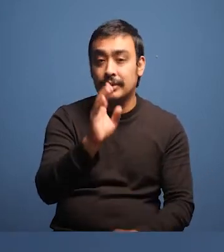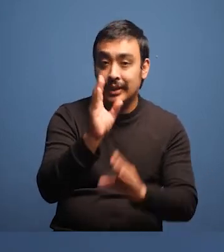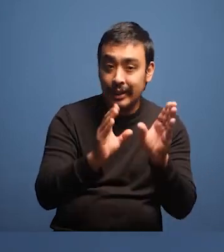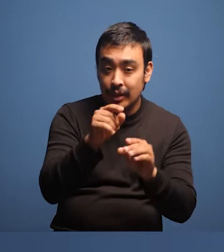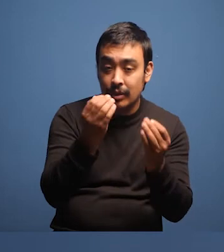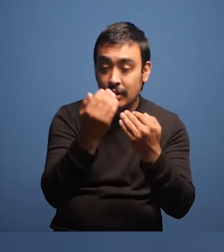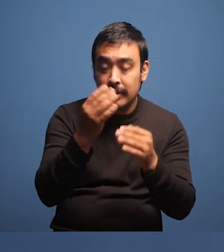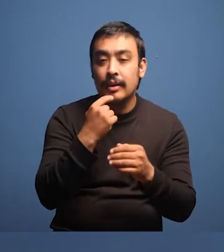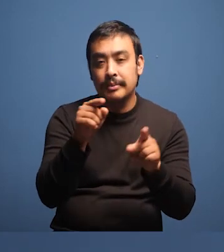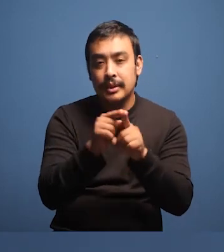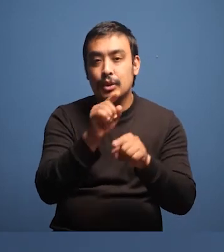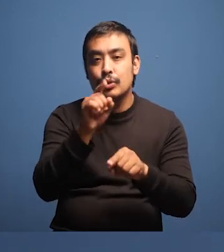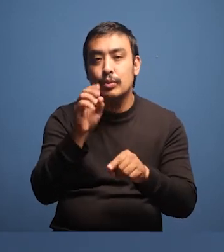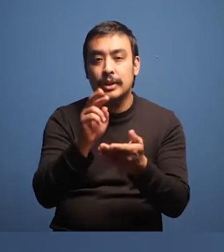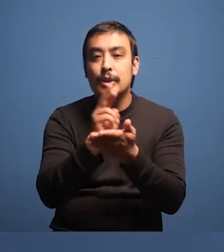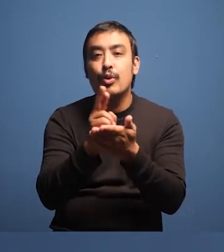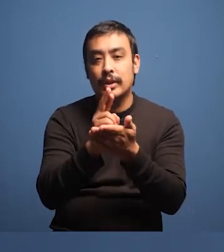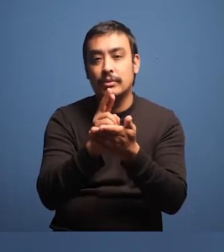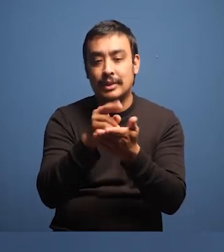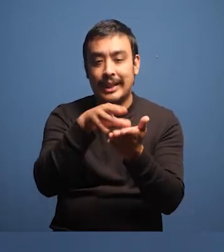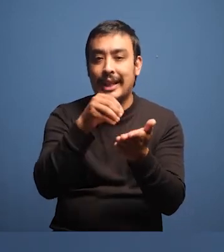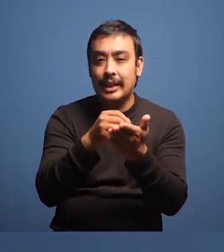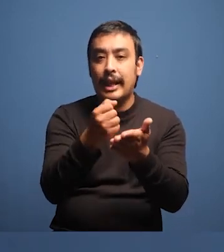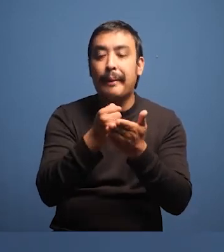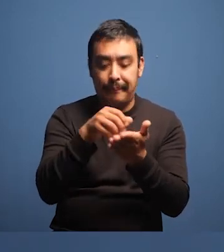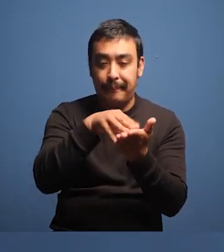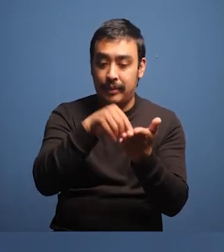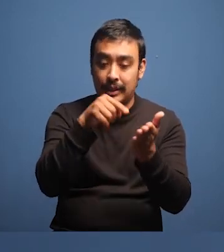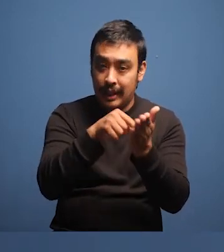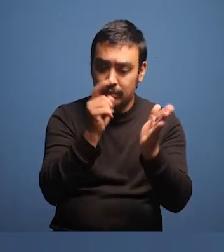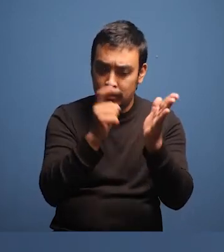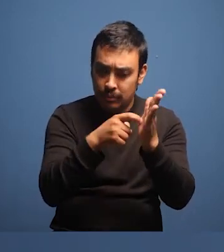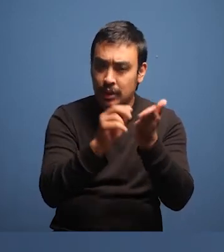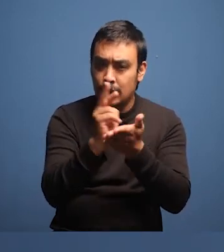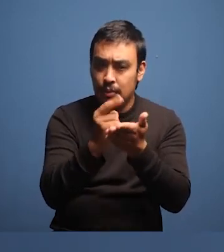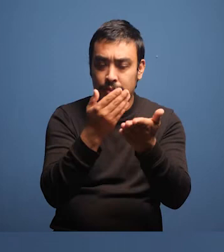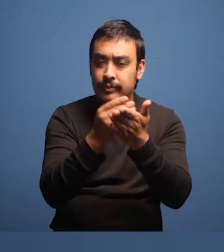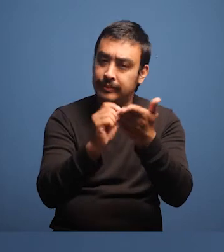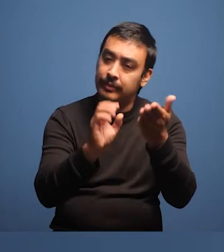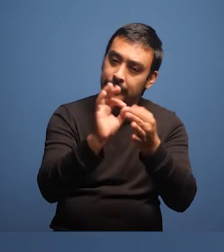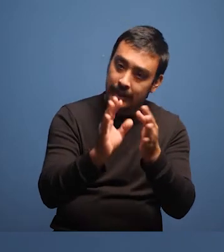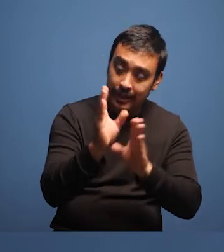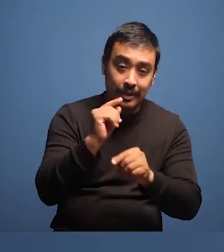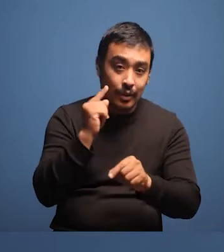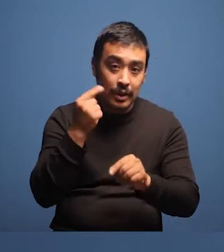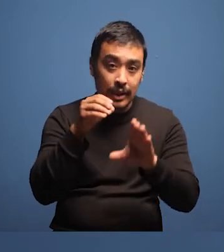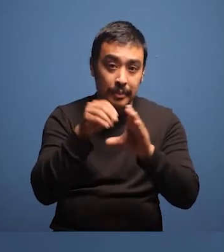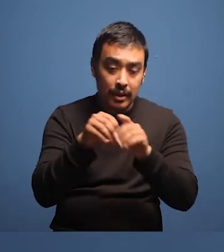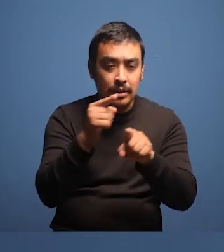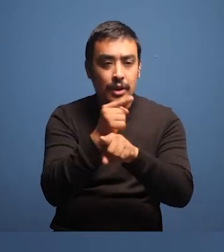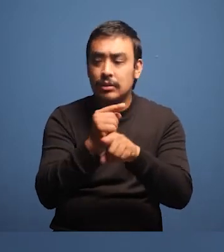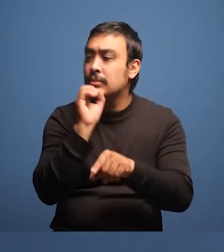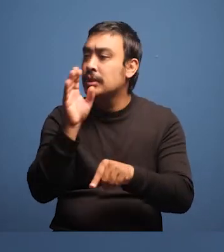गर्दा पनि भएन भने जुमको पनि रिपोर्टिङ सेन्टर छ हेल्प सेन्टर भनेर त्यहाँ गएर तपाईँहरूले रिपोर्ट गर्न पनि सक्नुहुन्छ अथवा क्लास भइरहेकै बेलामा पनि तपाईँले टिचर्सलाई चाहिँ